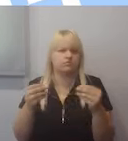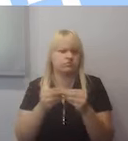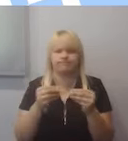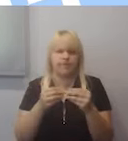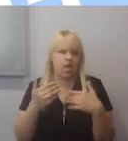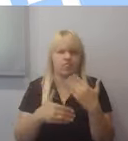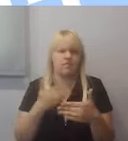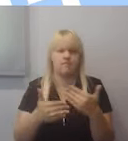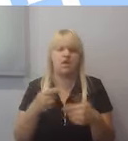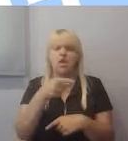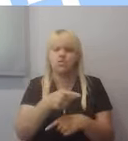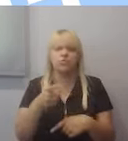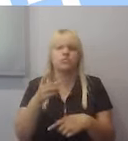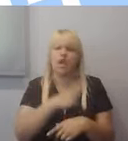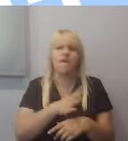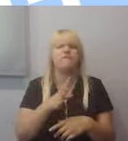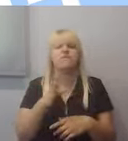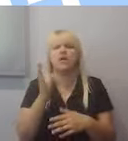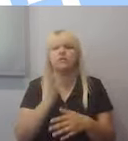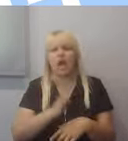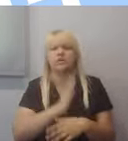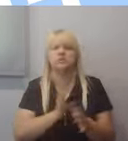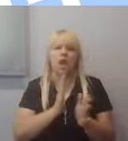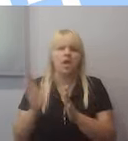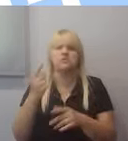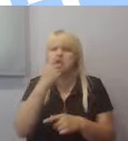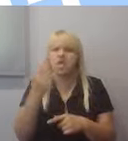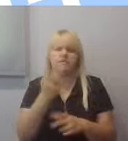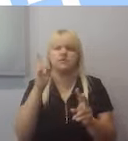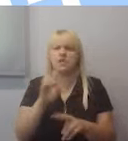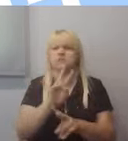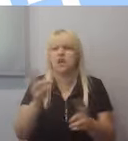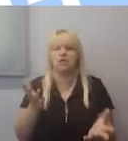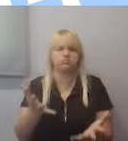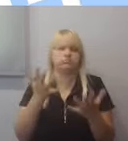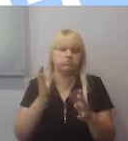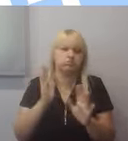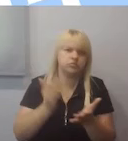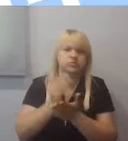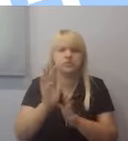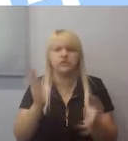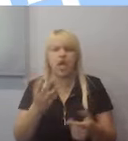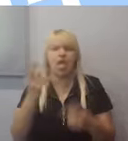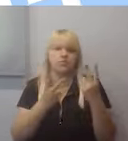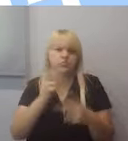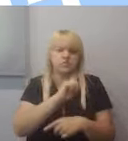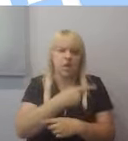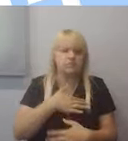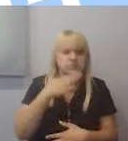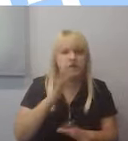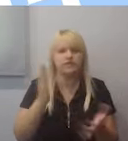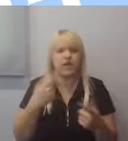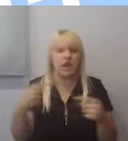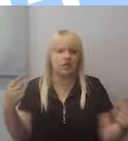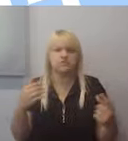kārtību jo neviens nezina kā viņš reaģēs vai viņam pietiks emocionālā spēka vai viņam pietiks resursu kur tieši viņš